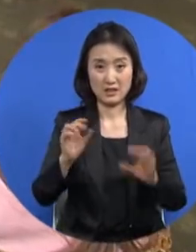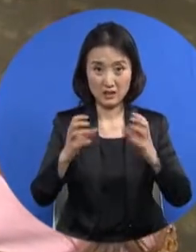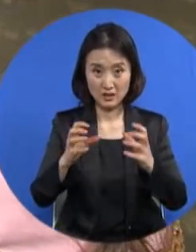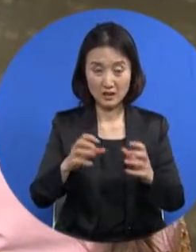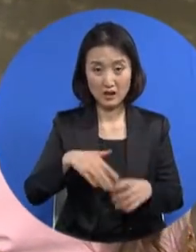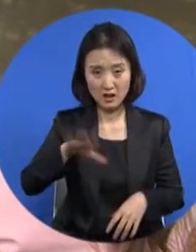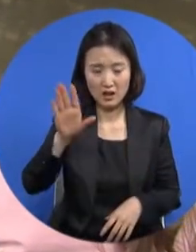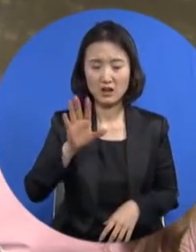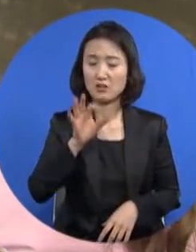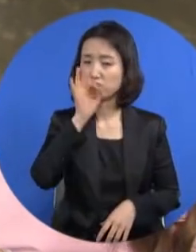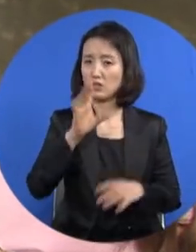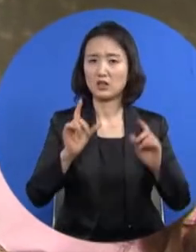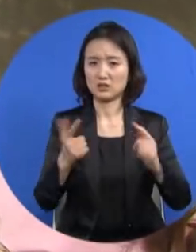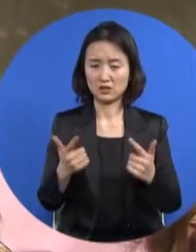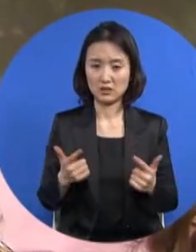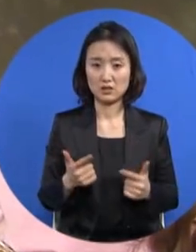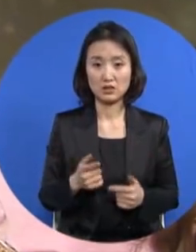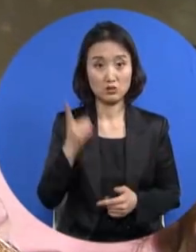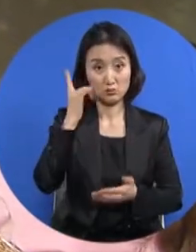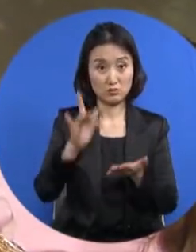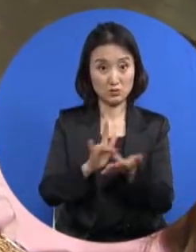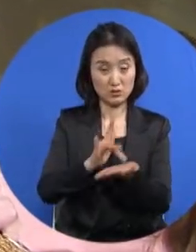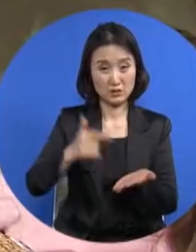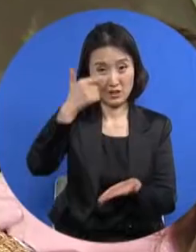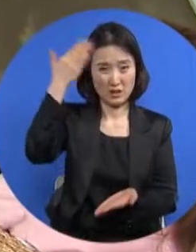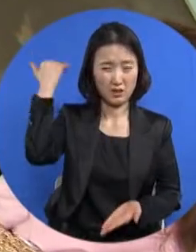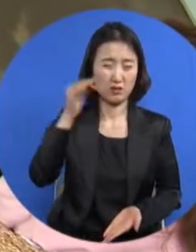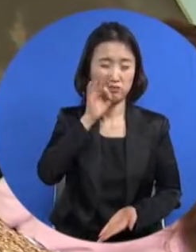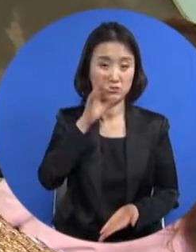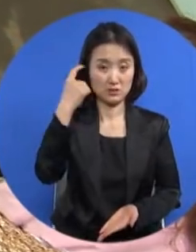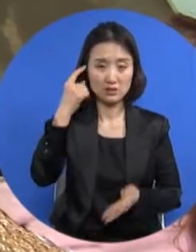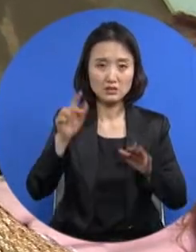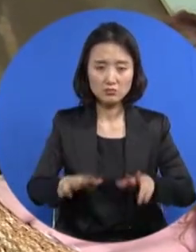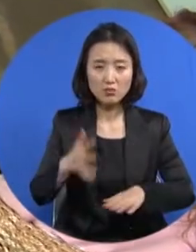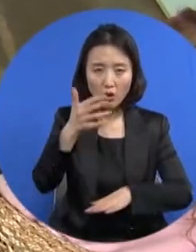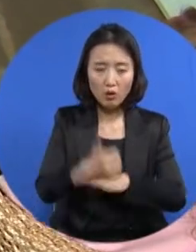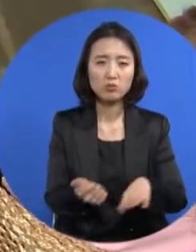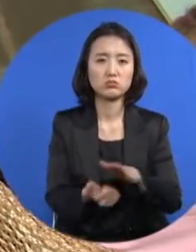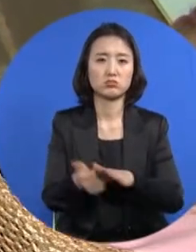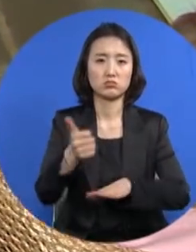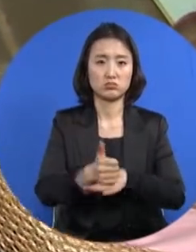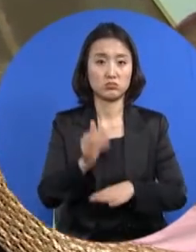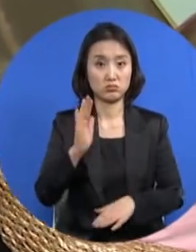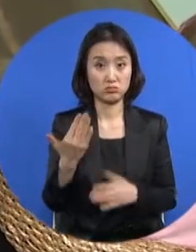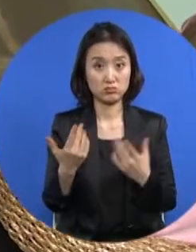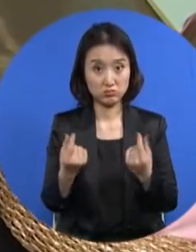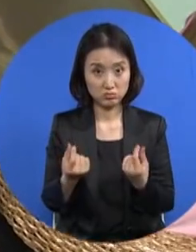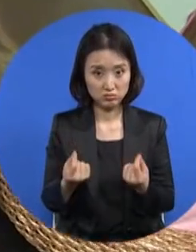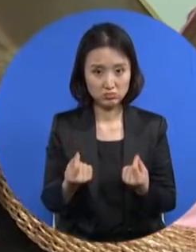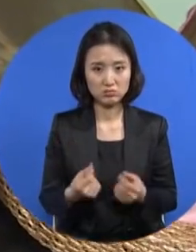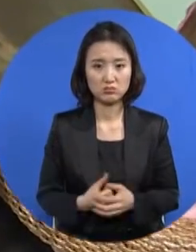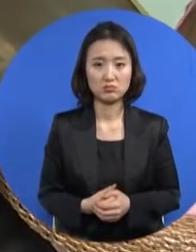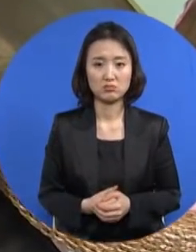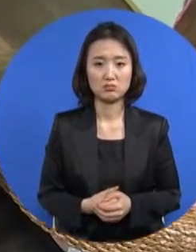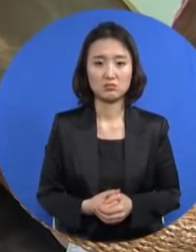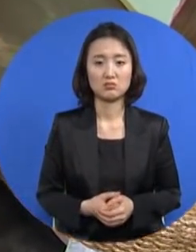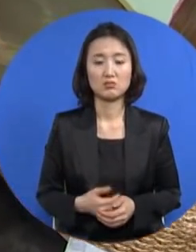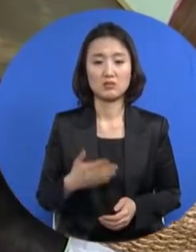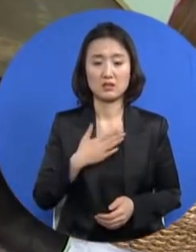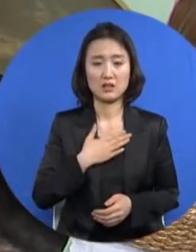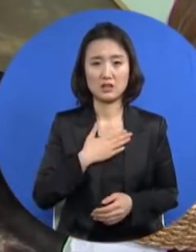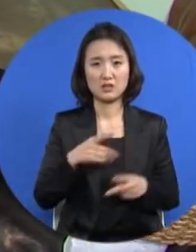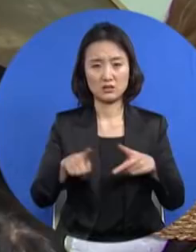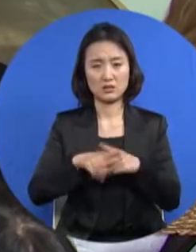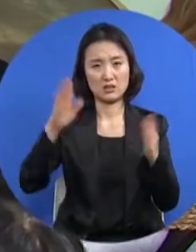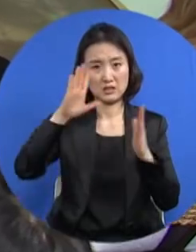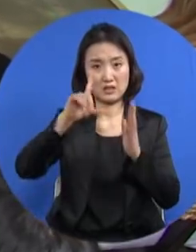여기 상상해서 나온 거잖아요. 네. 불가능할 것 같은 게 현실이 됐잖아요. 저 초등학교 때 저희 담임선생님께서